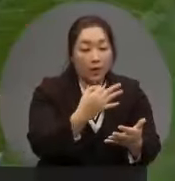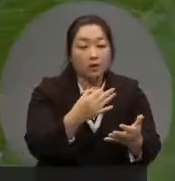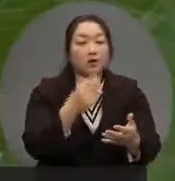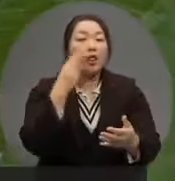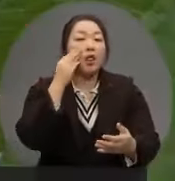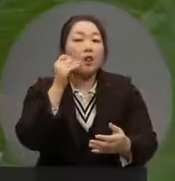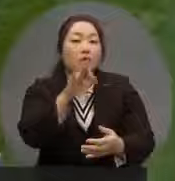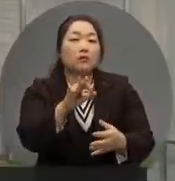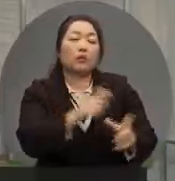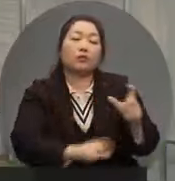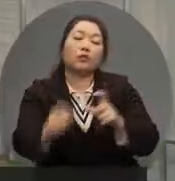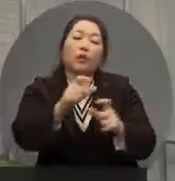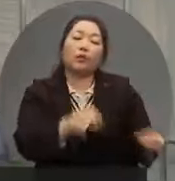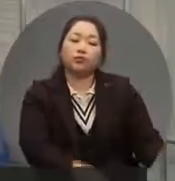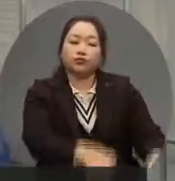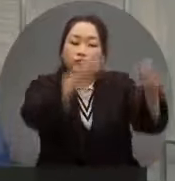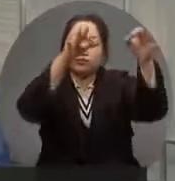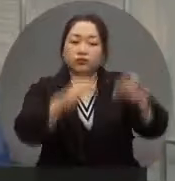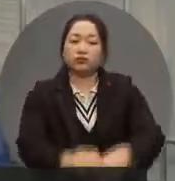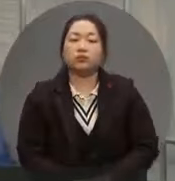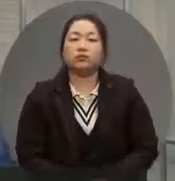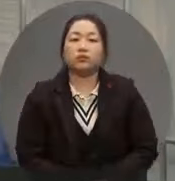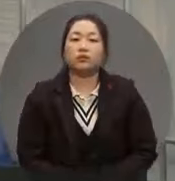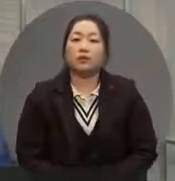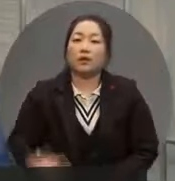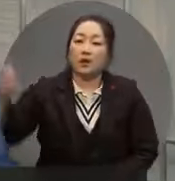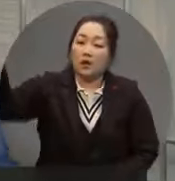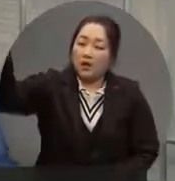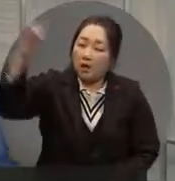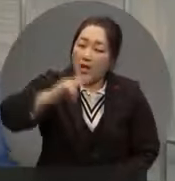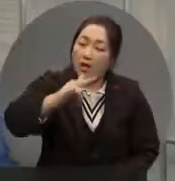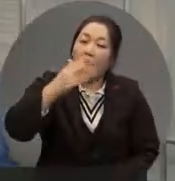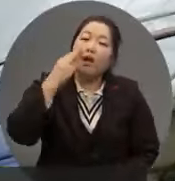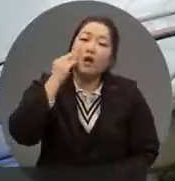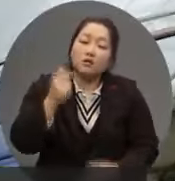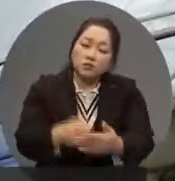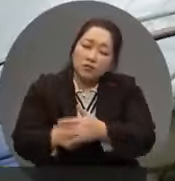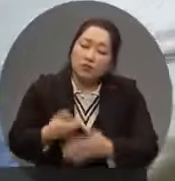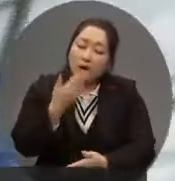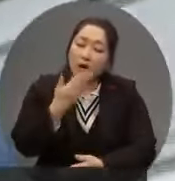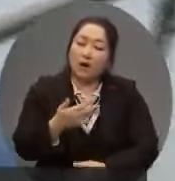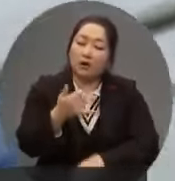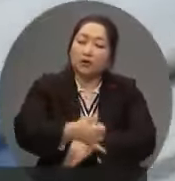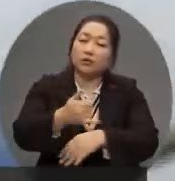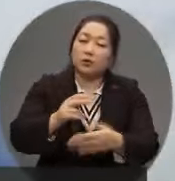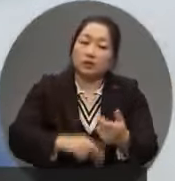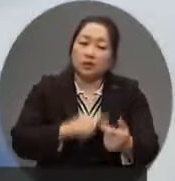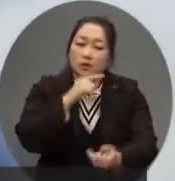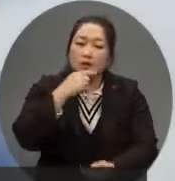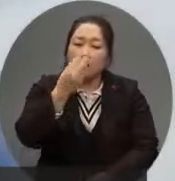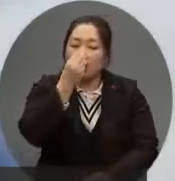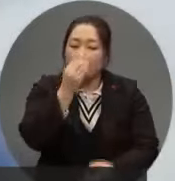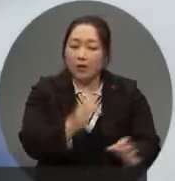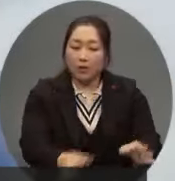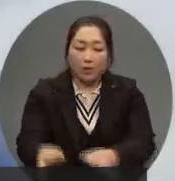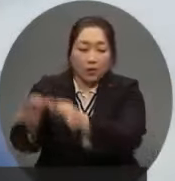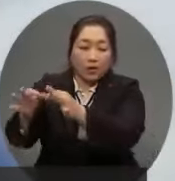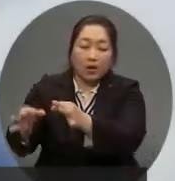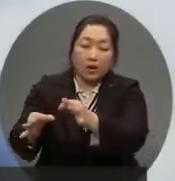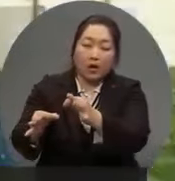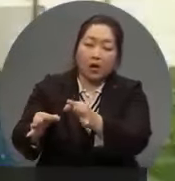올랐습니다 해가 나야 기름값이 덜 드는데 농민들을 매출에는 지금 딸기 값이 올랐다고